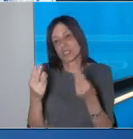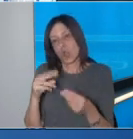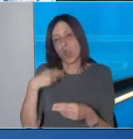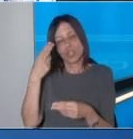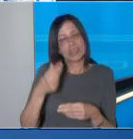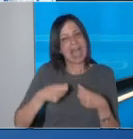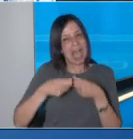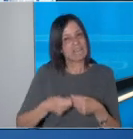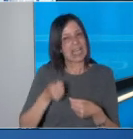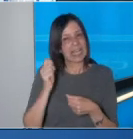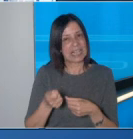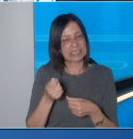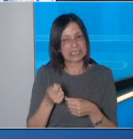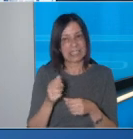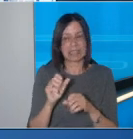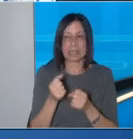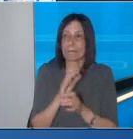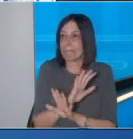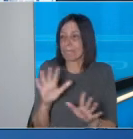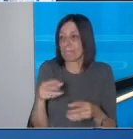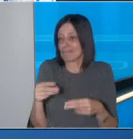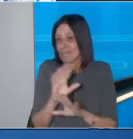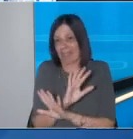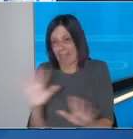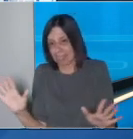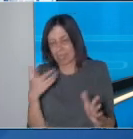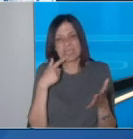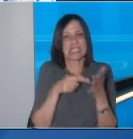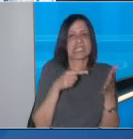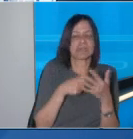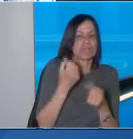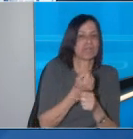חבר כנסת. אז אם אין חשש, למה לעשות את המהלך הזה?